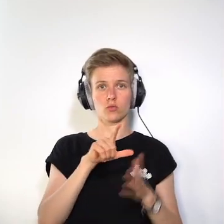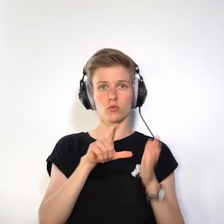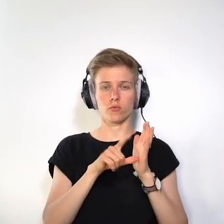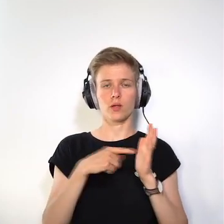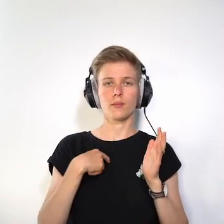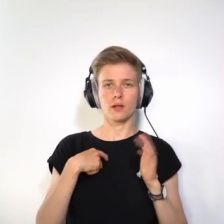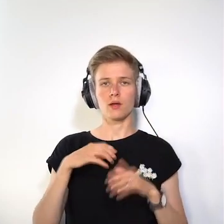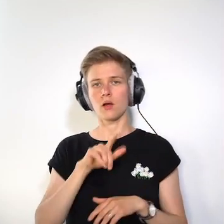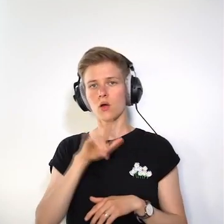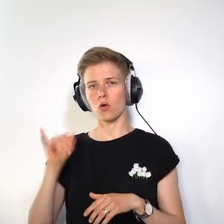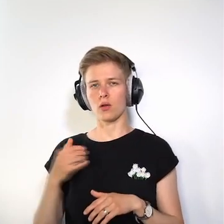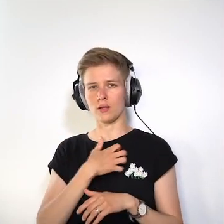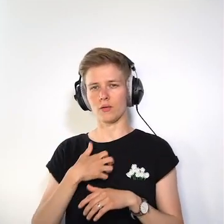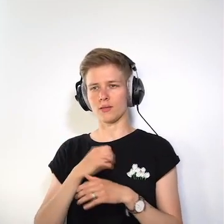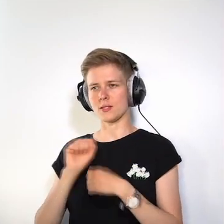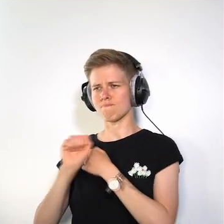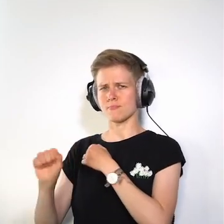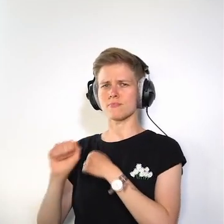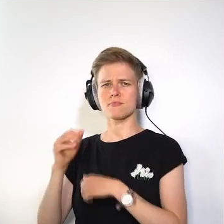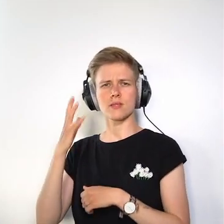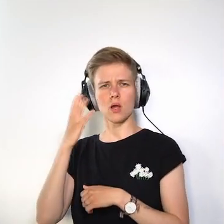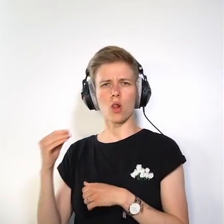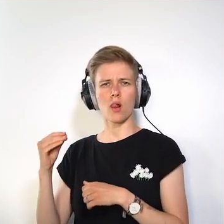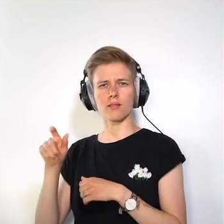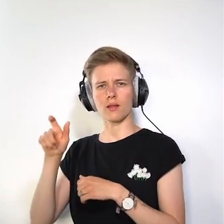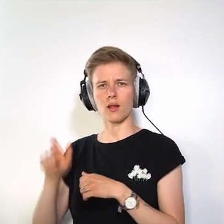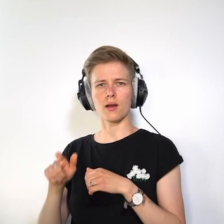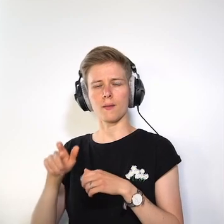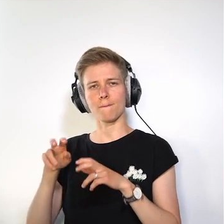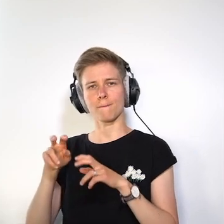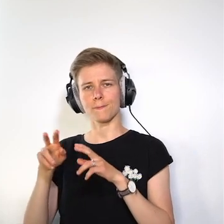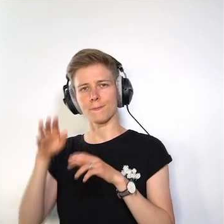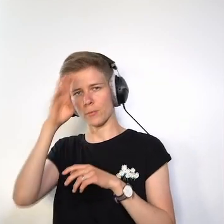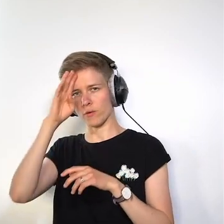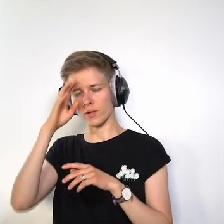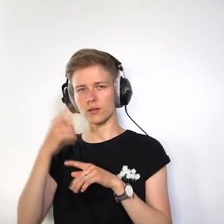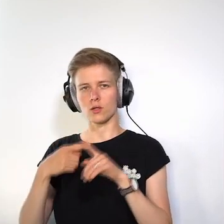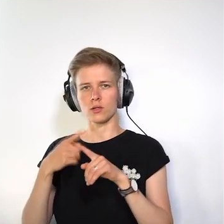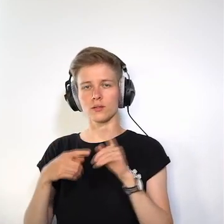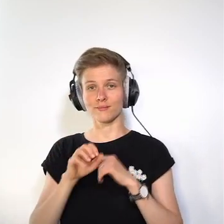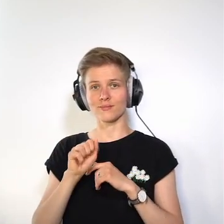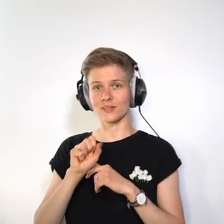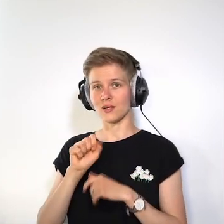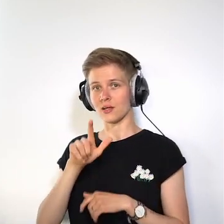yhtä hollantilaista professoria tulemaan. Psykologian laitokselle oli Aslanin edustaja saanut